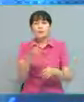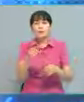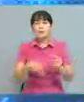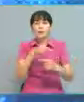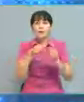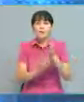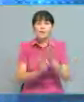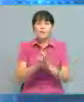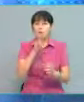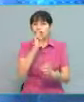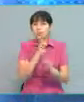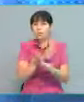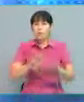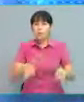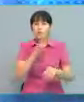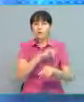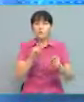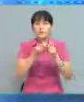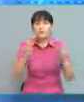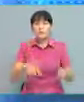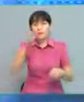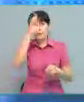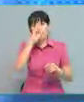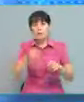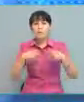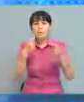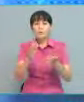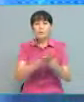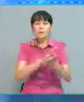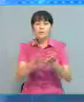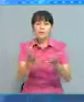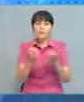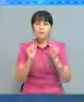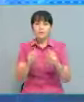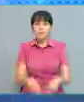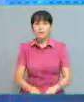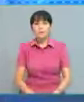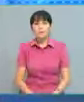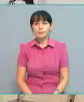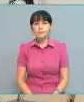бизнес бастауды оқымай-ақ кәсіп асу үшін мемлекеттен берілетін грантқа қол жеткізе алады.